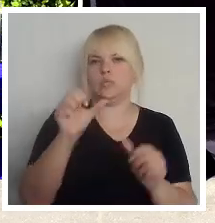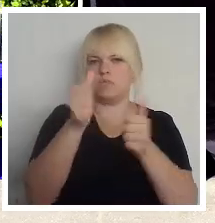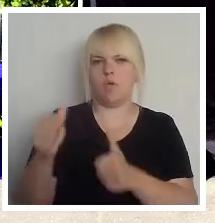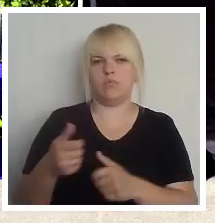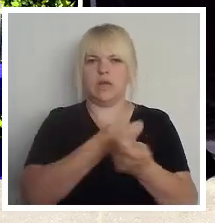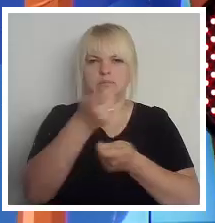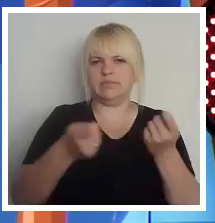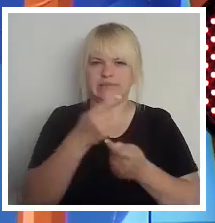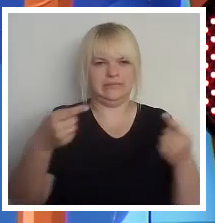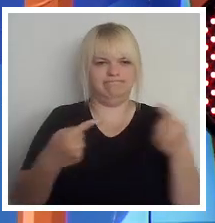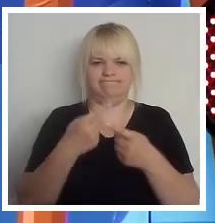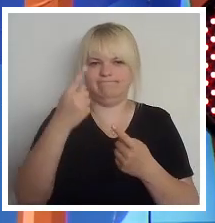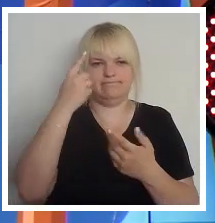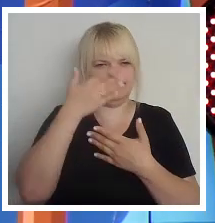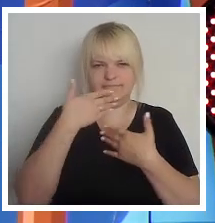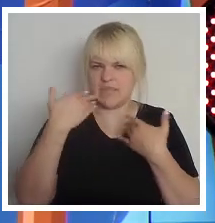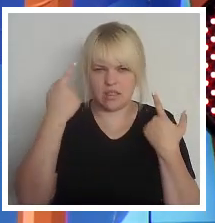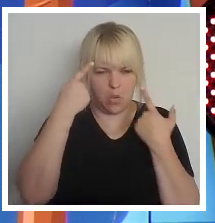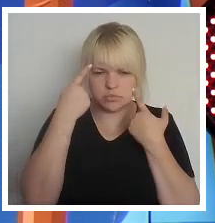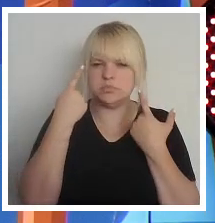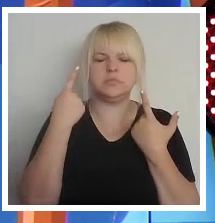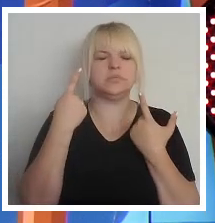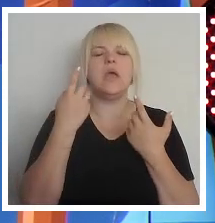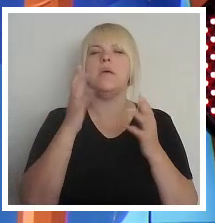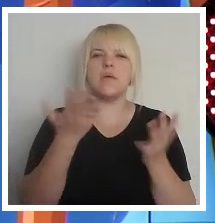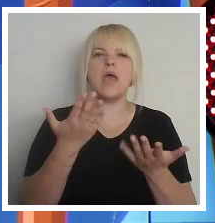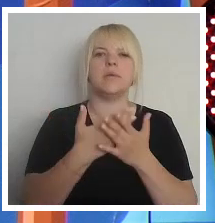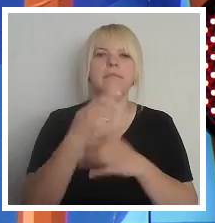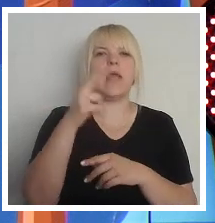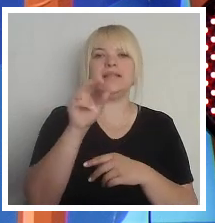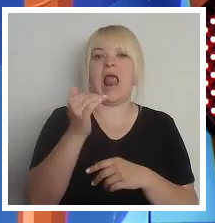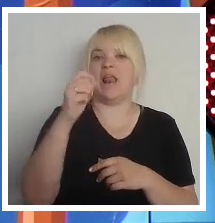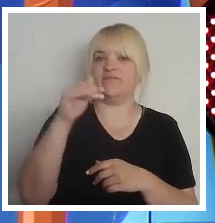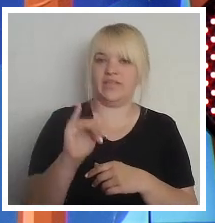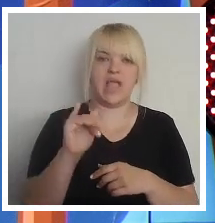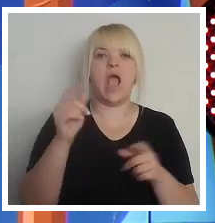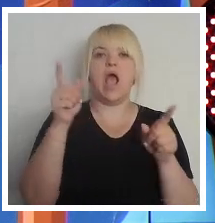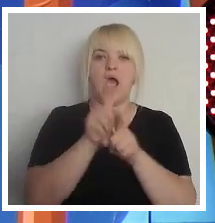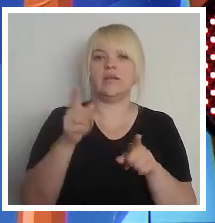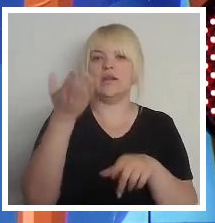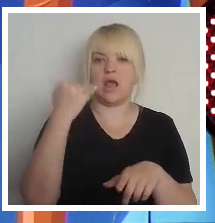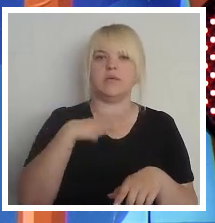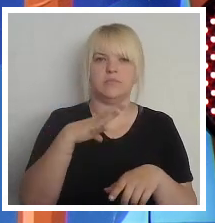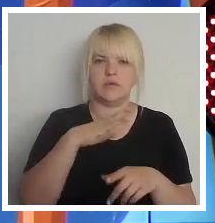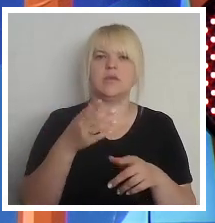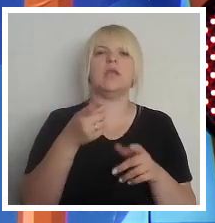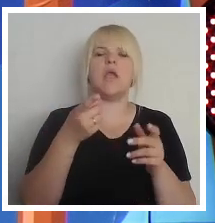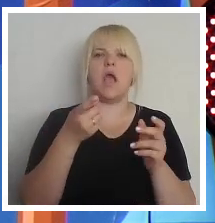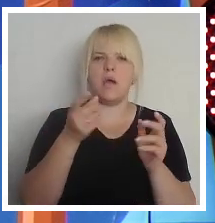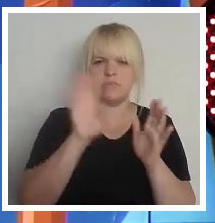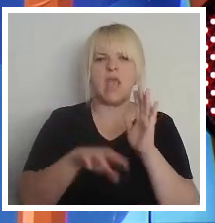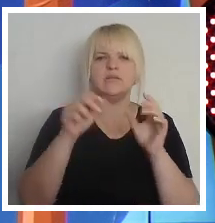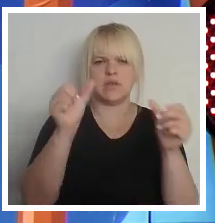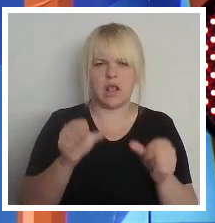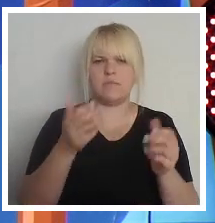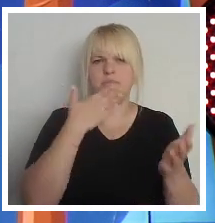kas no man kolēģi ir, bet Delfi sākumā piedāvāja arī šo paywall formātu bez reklāmām vispār.